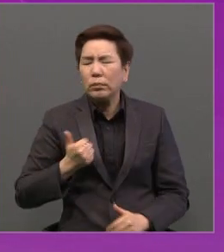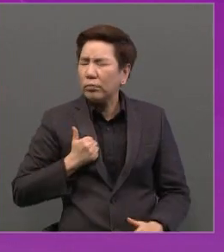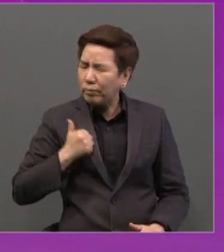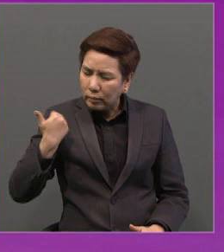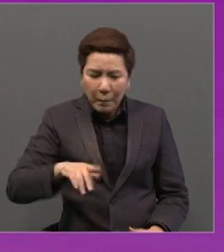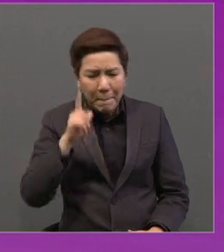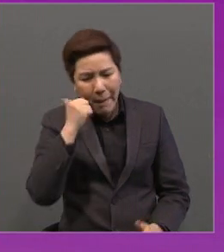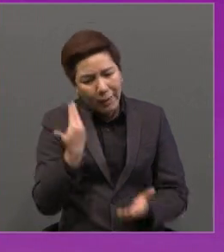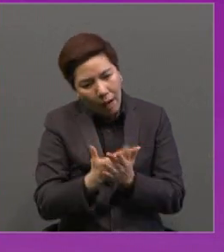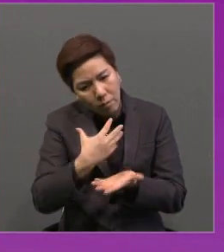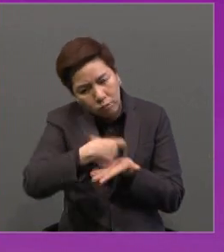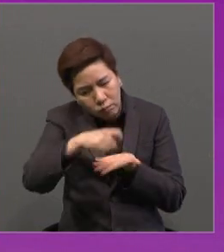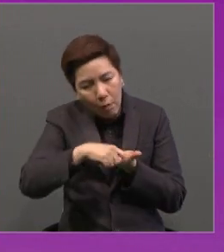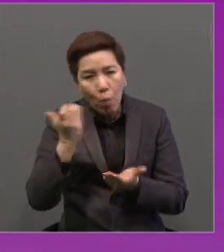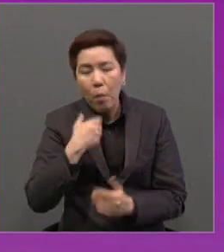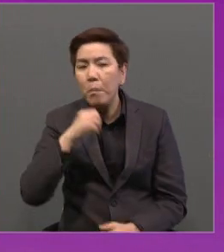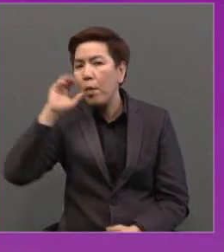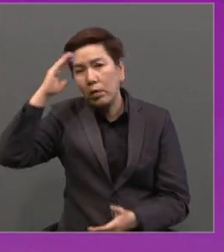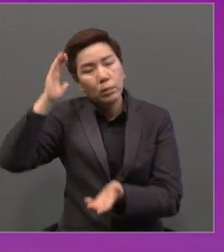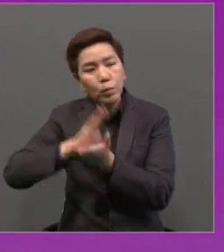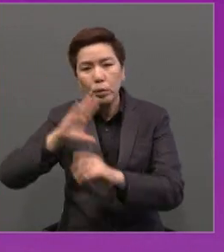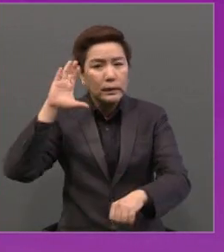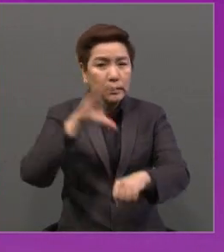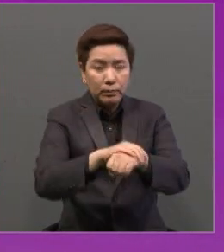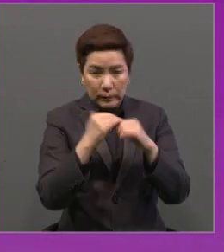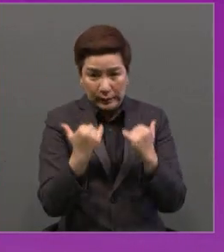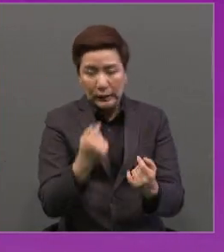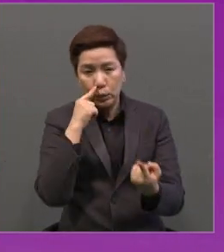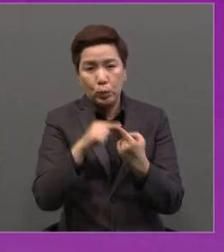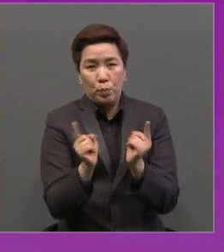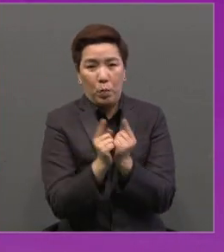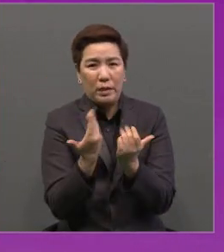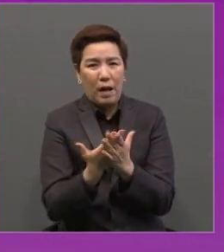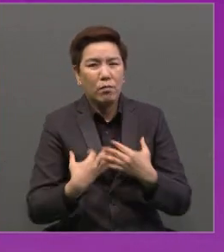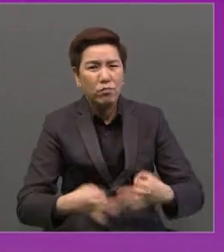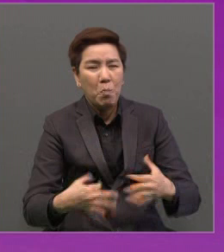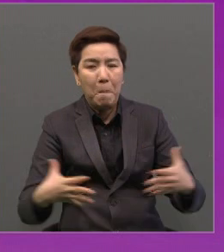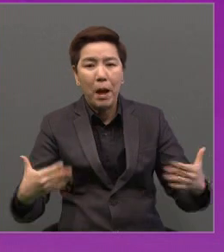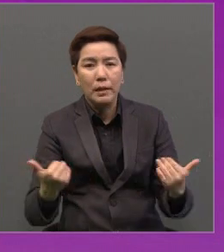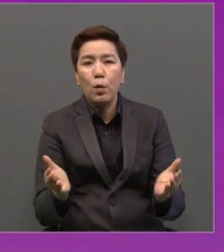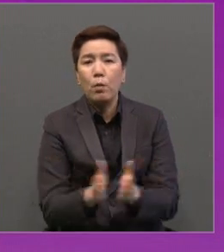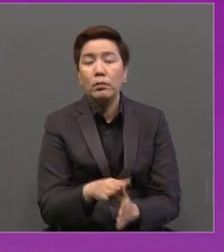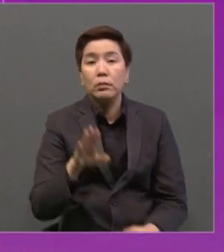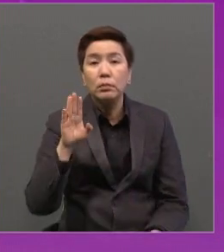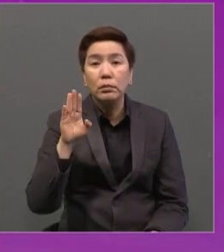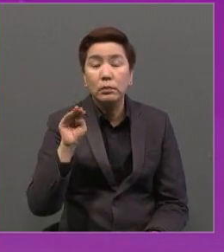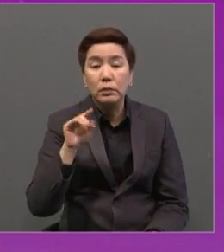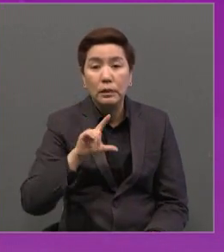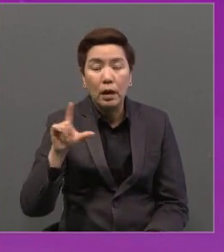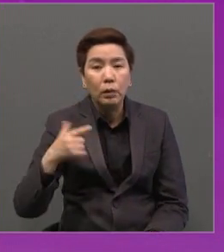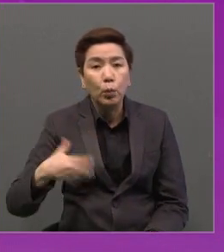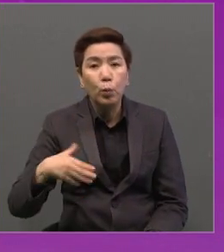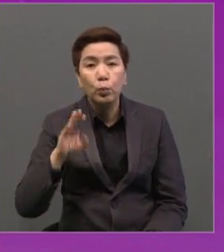ไม่ได้ที่เห็นแม่โดนหลอกแบบนี้ลูกได้เลยไปแจ้งความตำรวจซึ่งรายที่สูญเงินเยอะๆเนี่ยกว่า40ล้านบาทเลยน